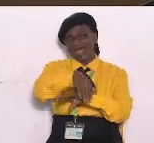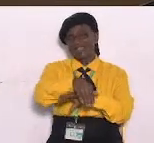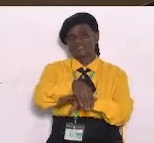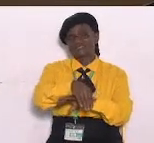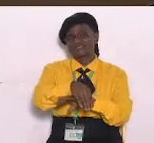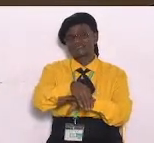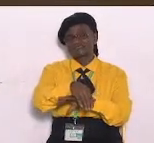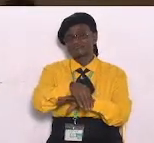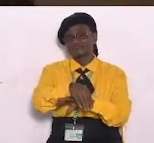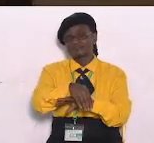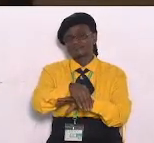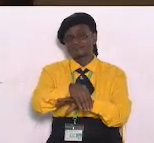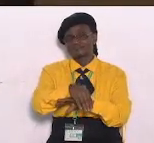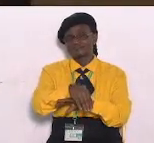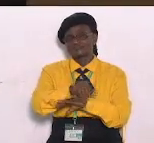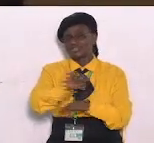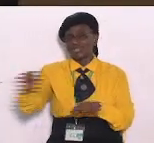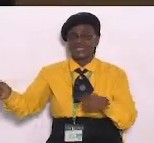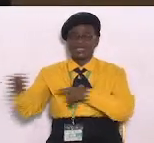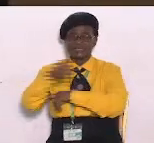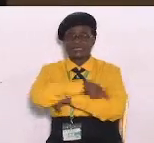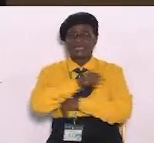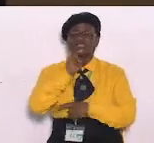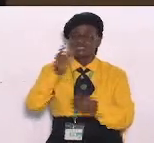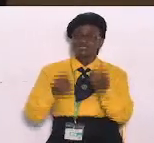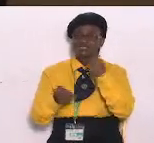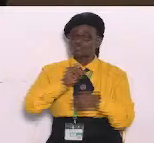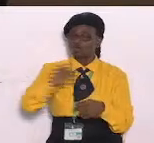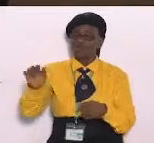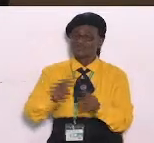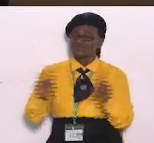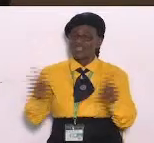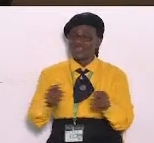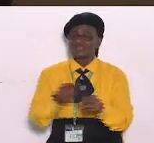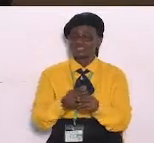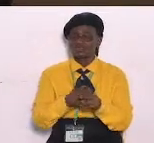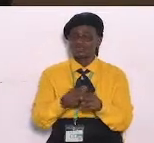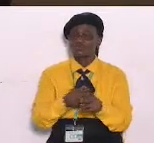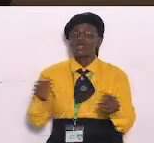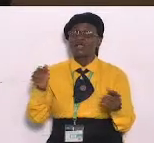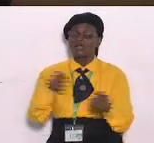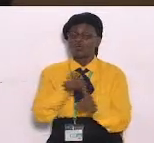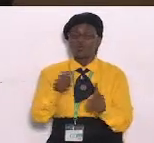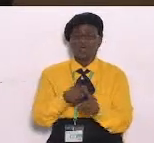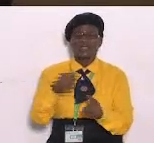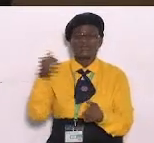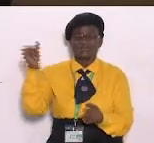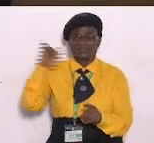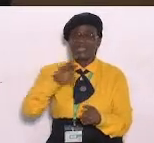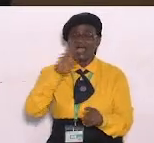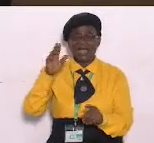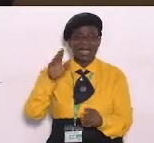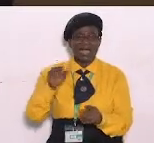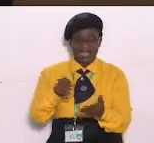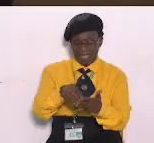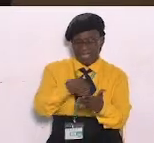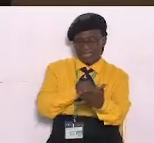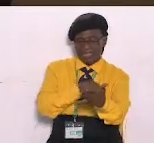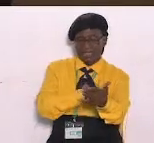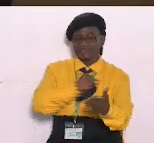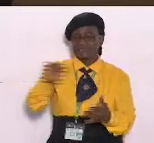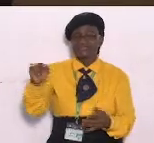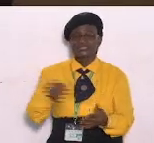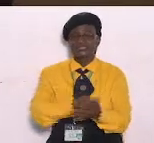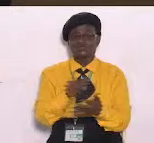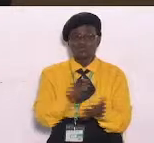de quelqu'un cette nuit un jour viendra bientôt lorsqu'on est en train de